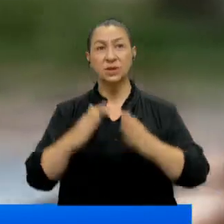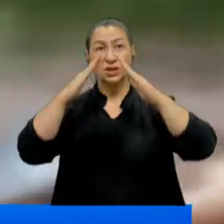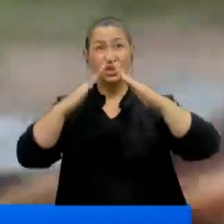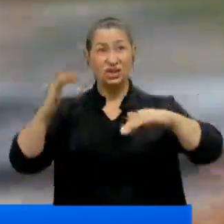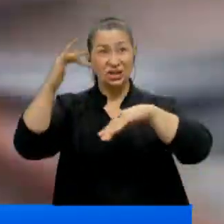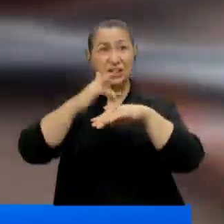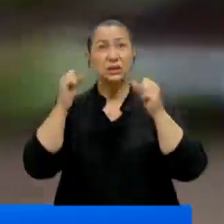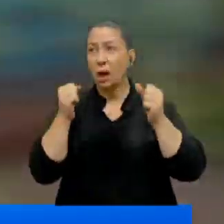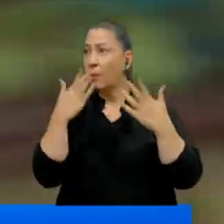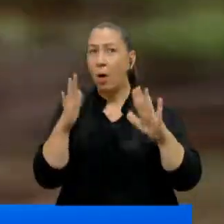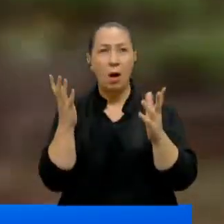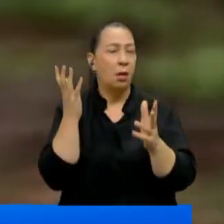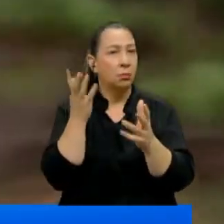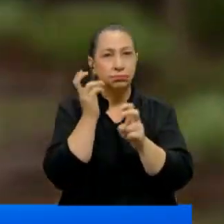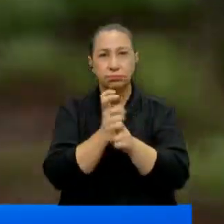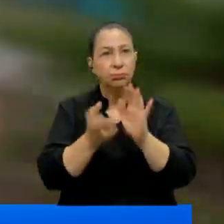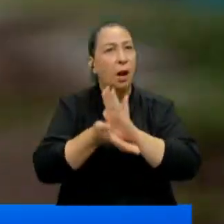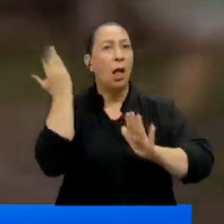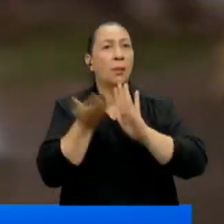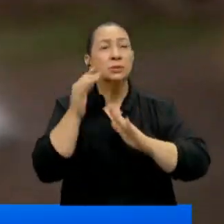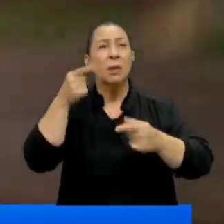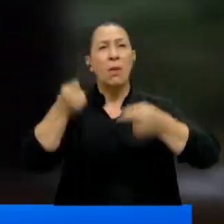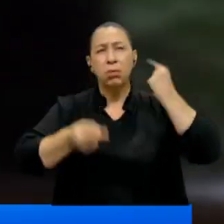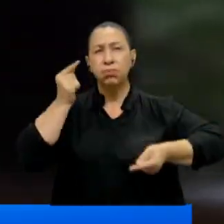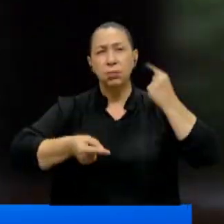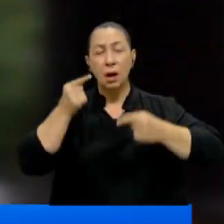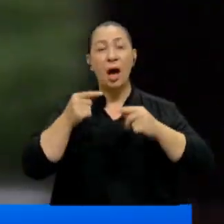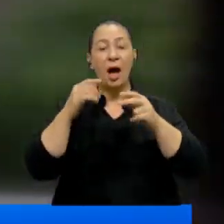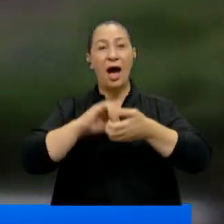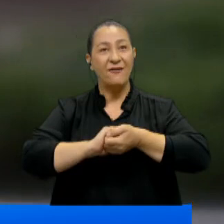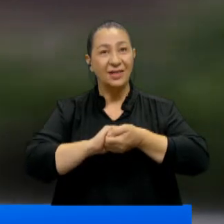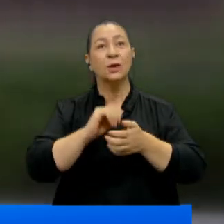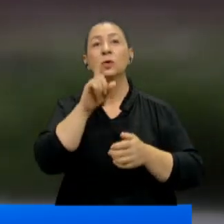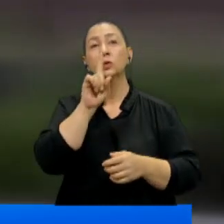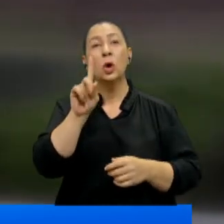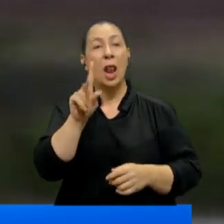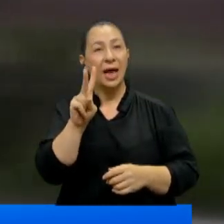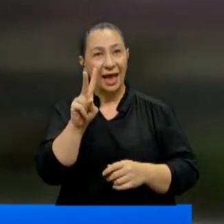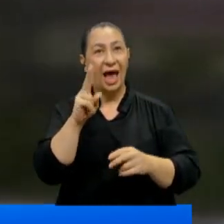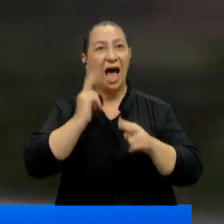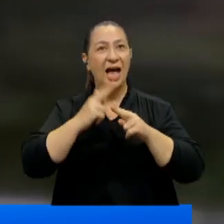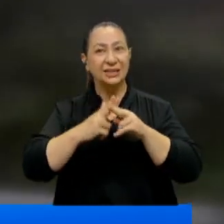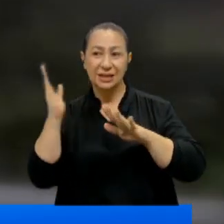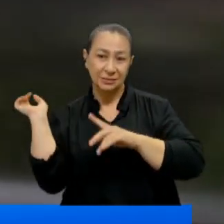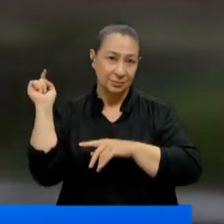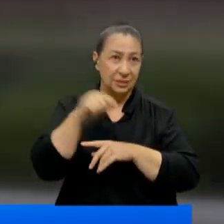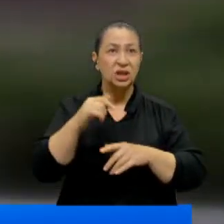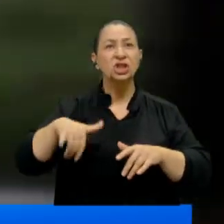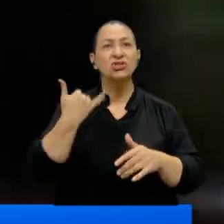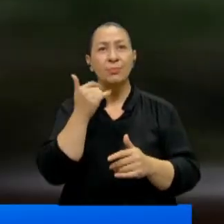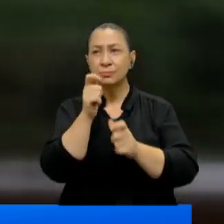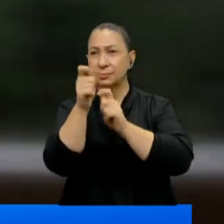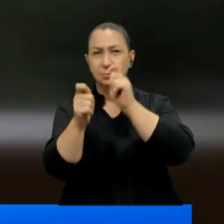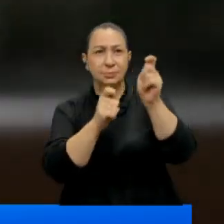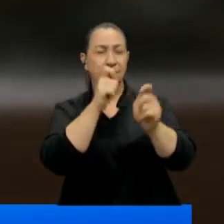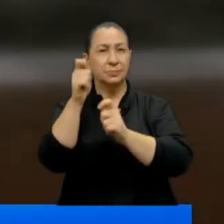Çatılarda salam falan da yok. Şimdi de dolu yağıyor. AFAD ve 112 acil sağlık ekipleri bölgeye ulaştı. Cep telefonuyla